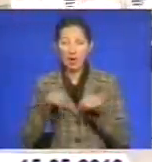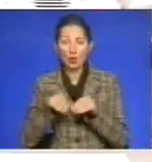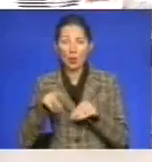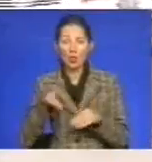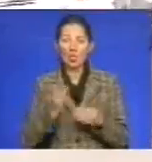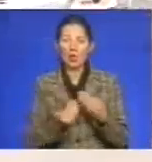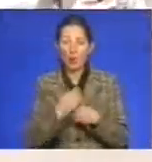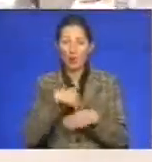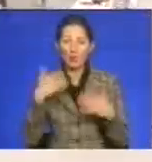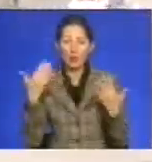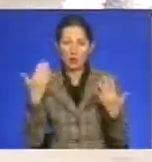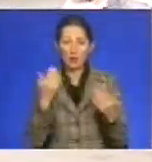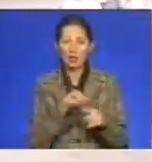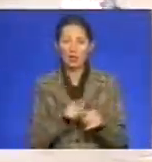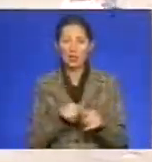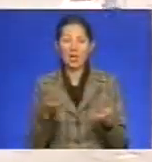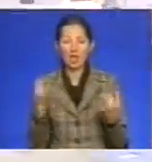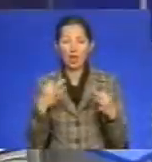дозволить зміцнювати сім'ю.